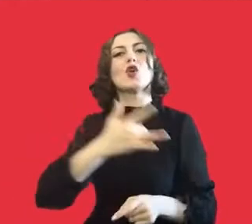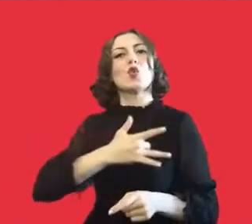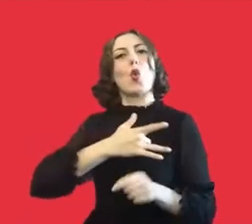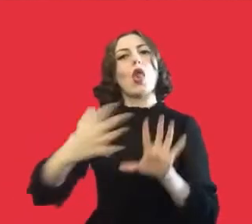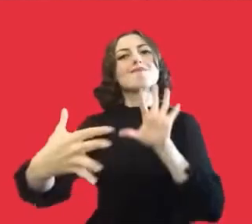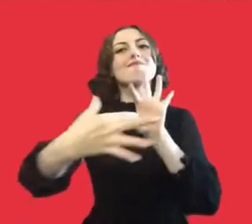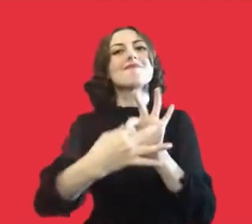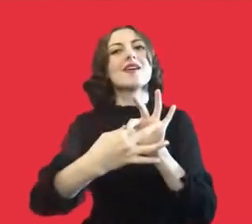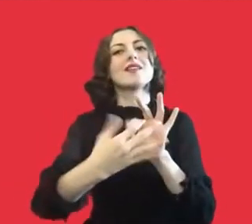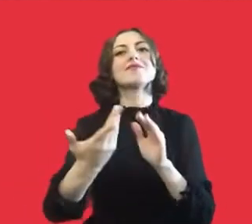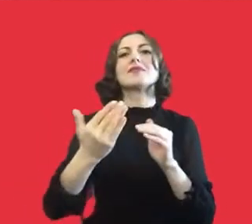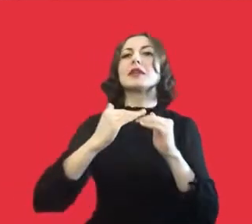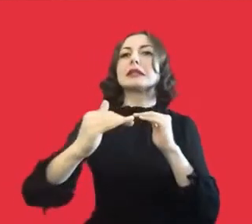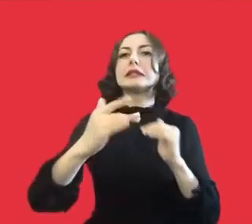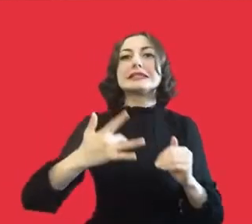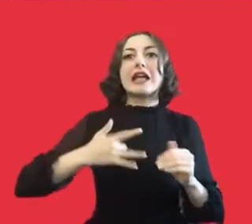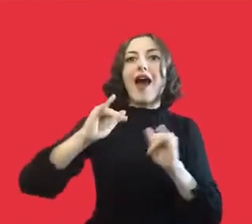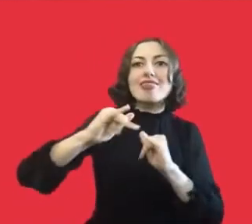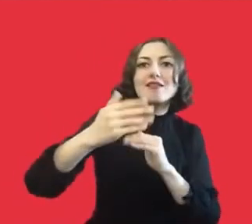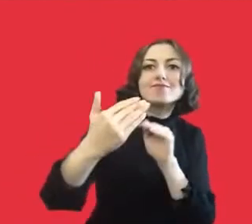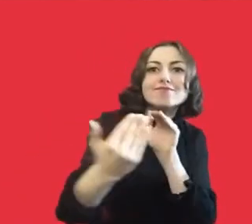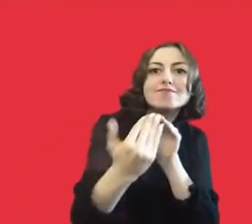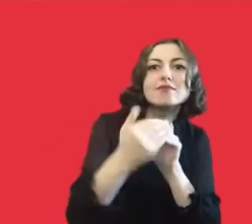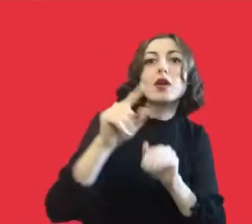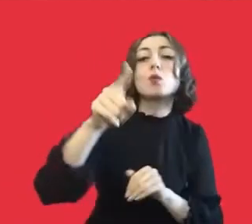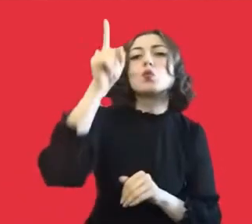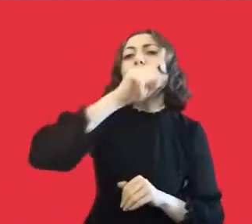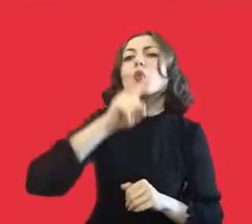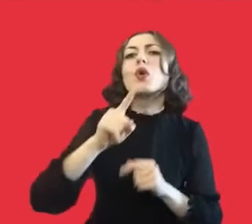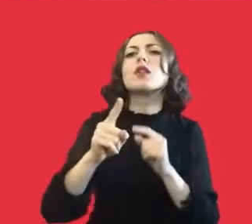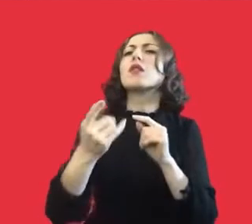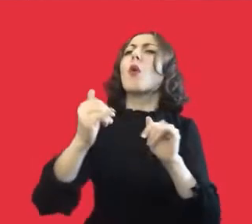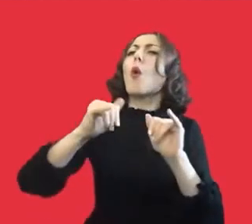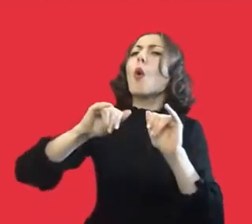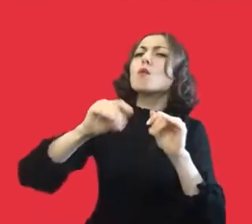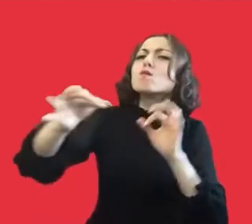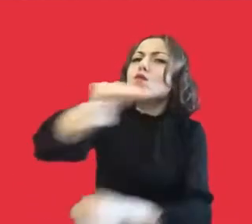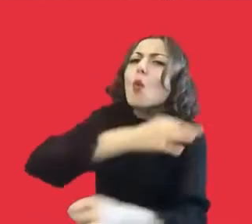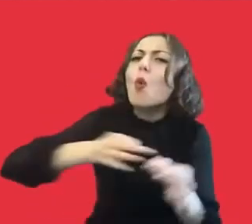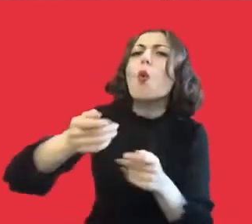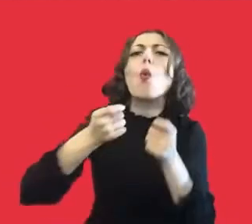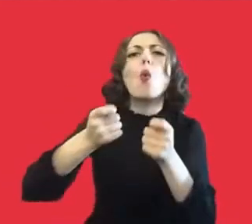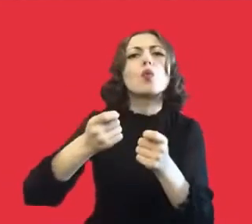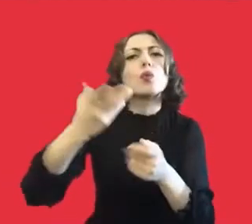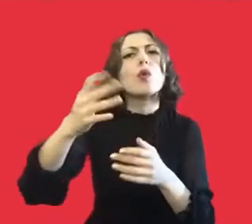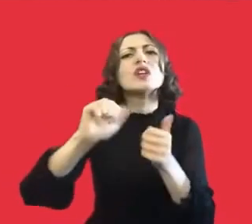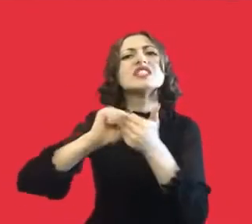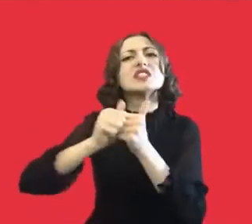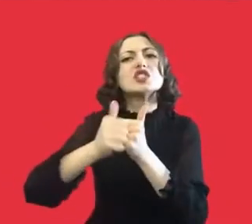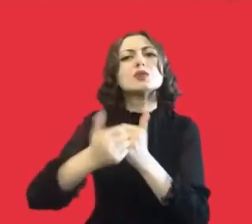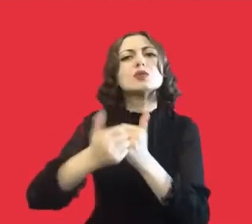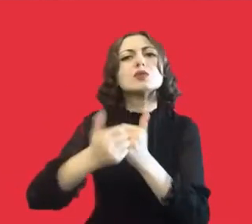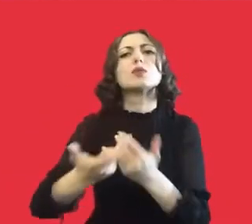bir menfaat sağlamaz. Dolayısıyla bir takım oryantasyon eğitimleri alınıyor. Özellikle Kızılay ve Kızılaç Hareketi,